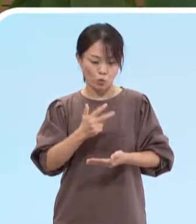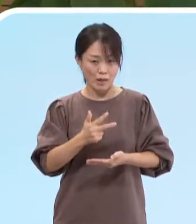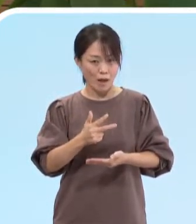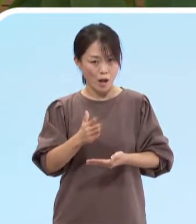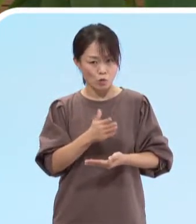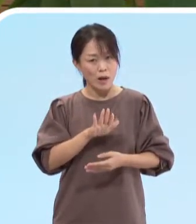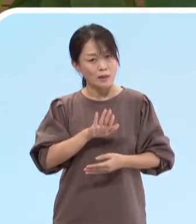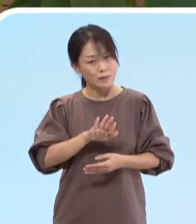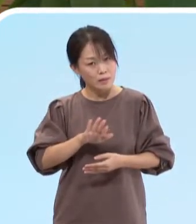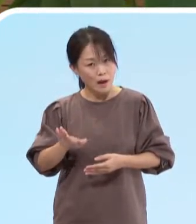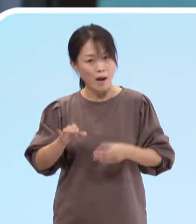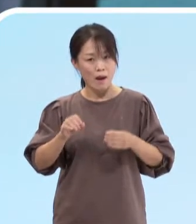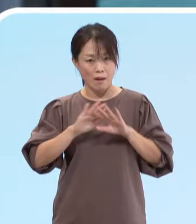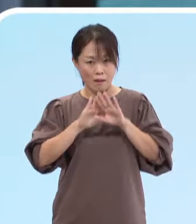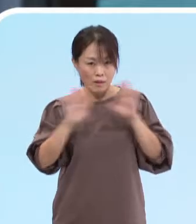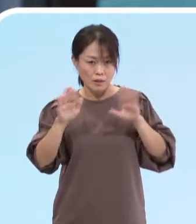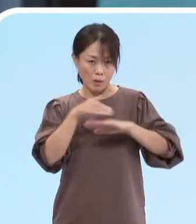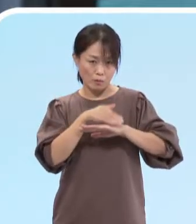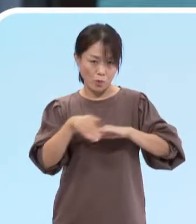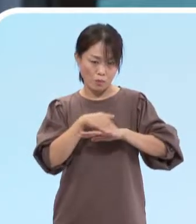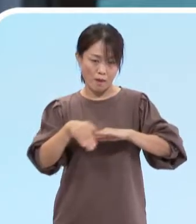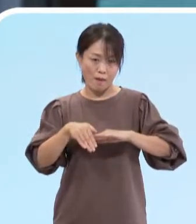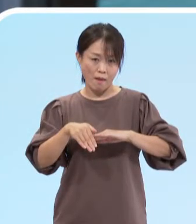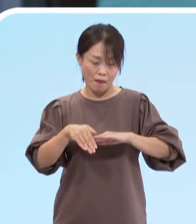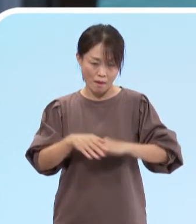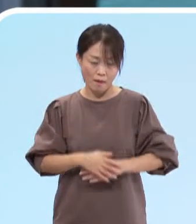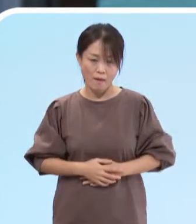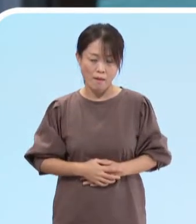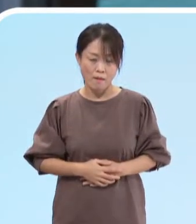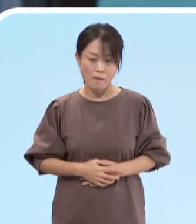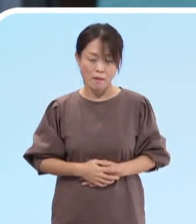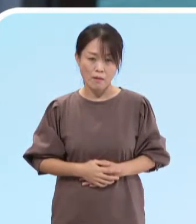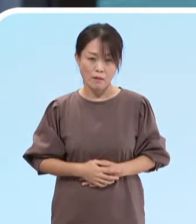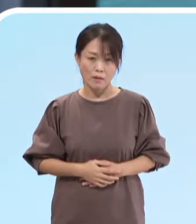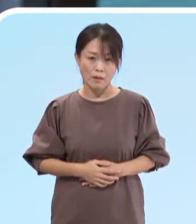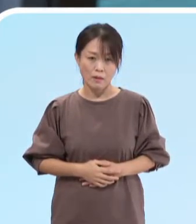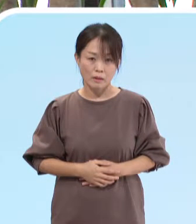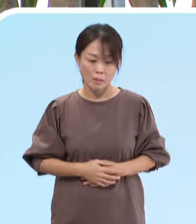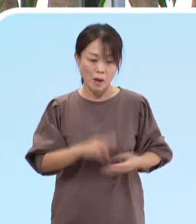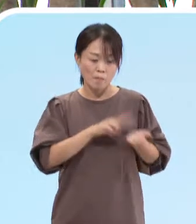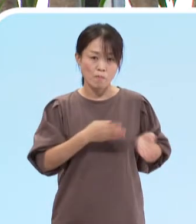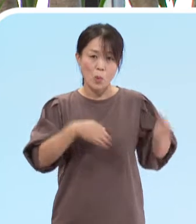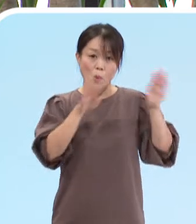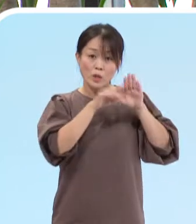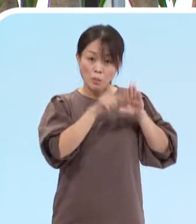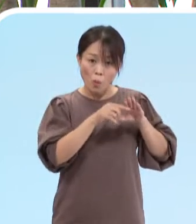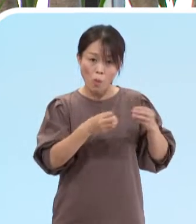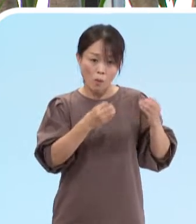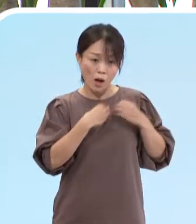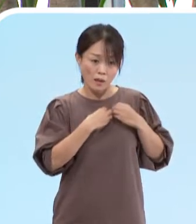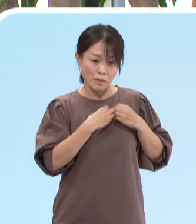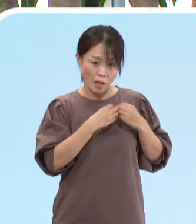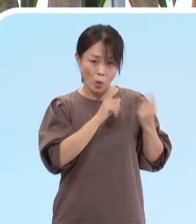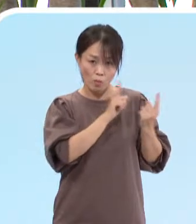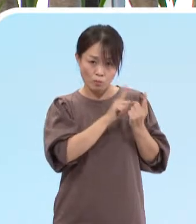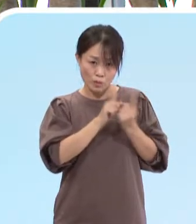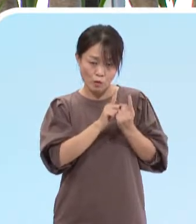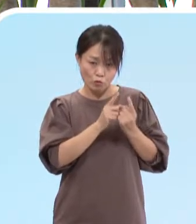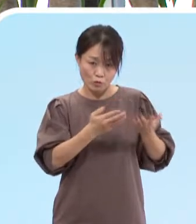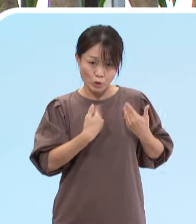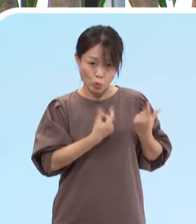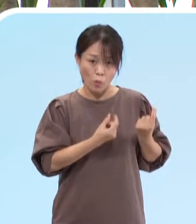27日あたりからですね、スタートしていくと思っておりますが、裾野は広げてまいります。 医療機関も感染症対策が必要だと